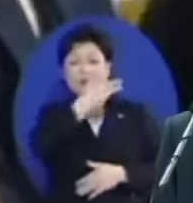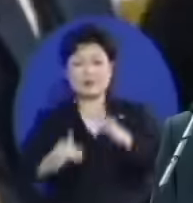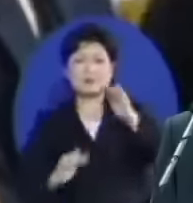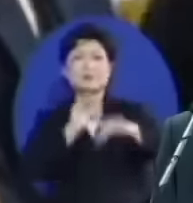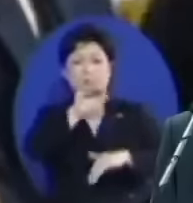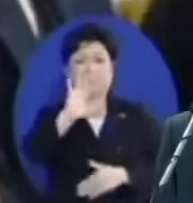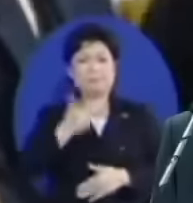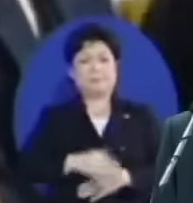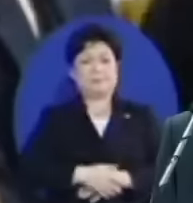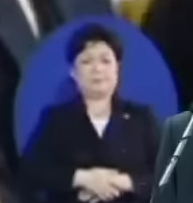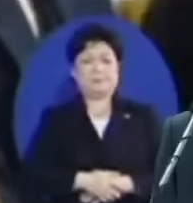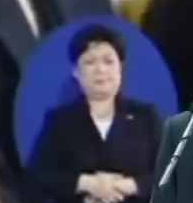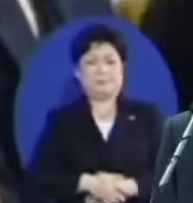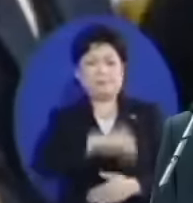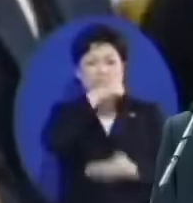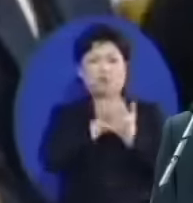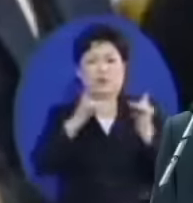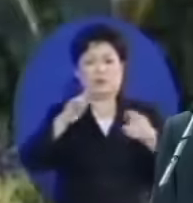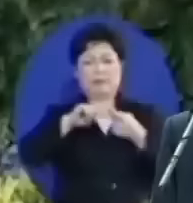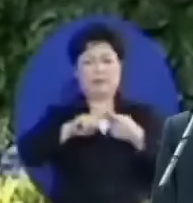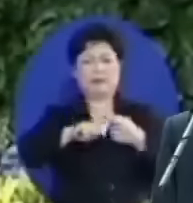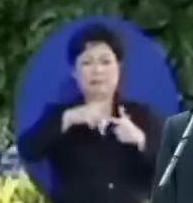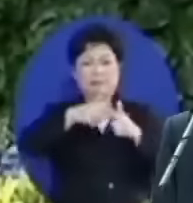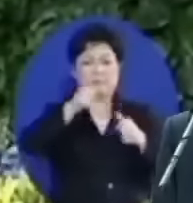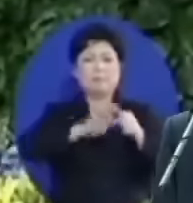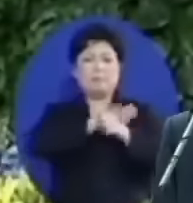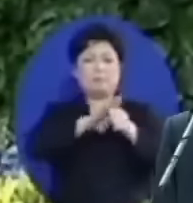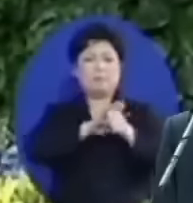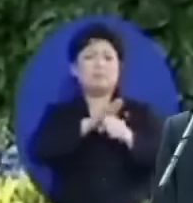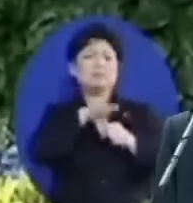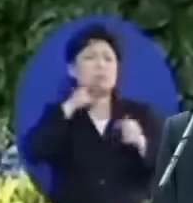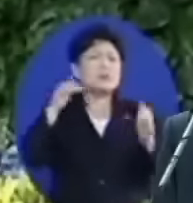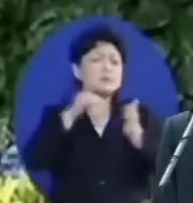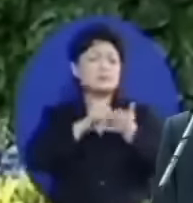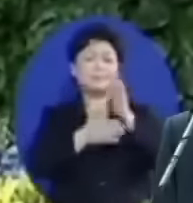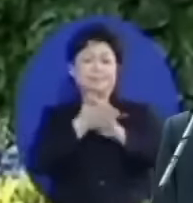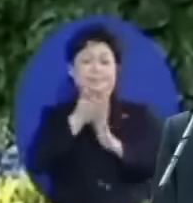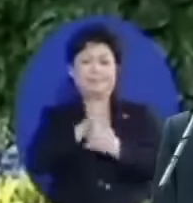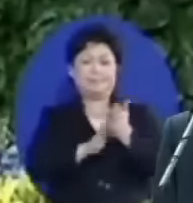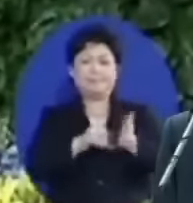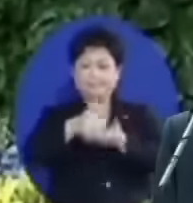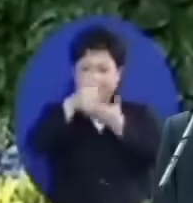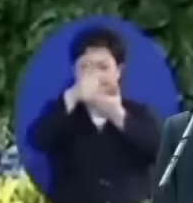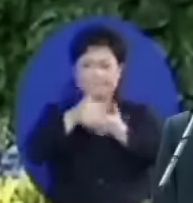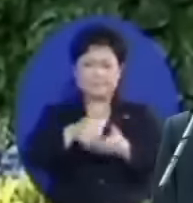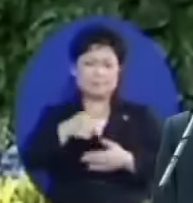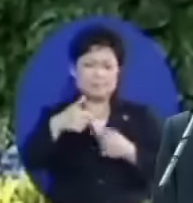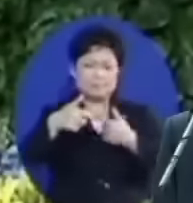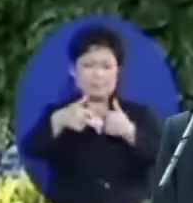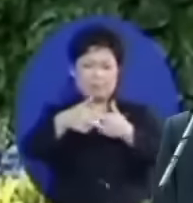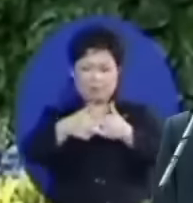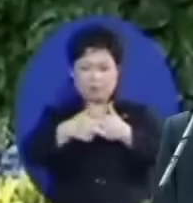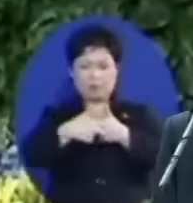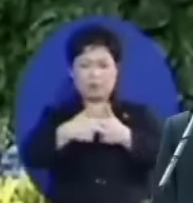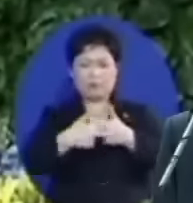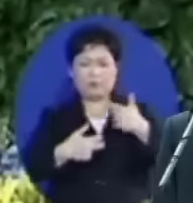것입니다. 죄인에 대한 주님의 사랑이란 참 끝이 없습니다. 주님은 누가복음 15장 4절로 7절에 이런